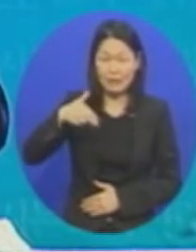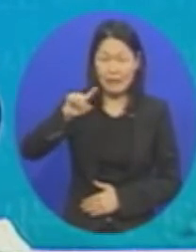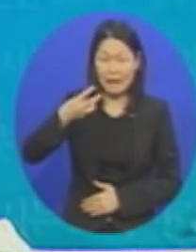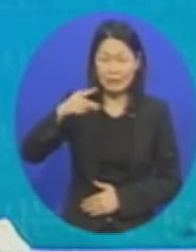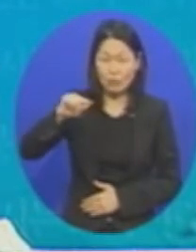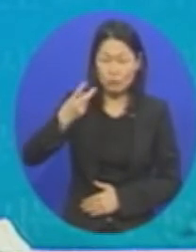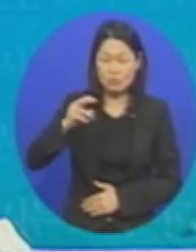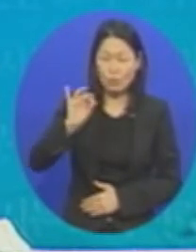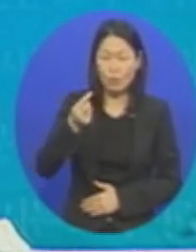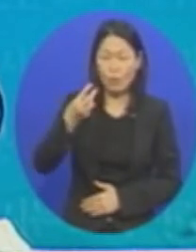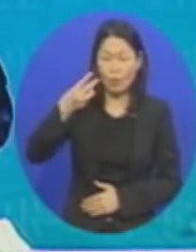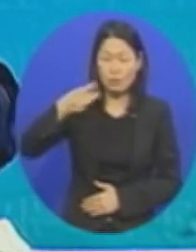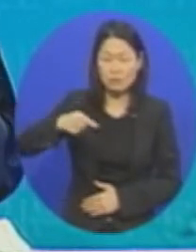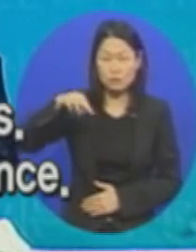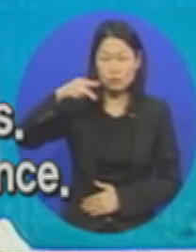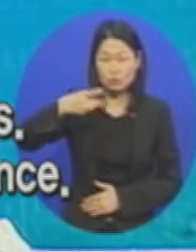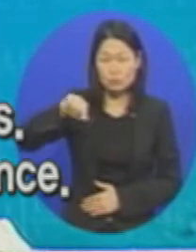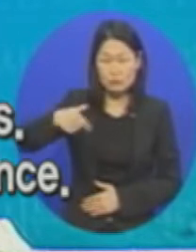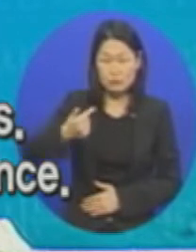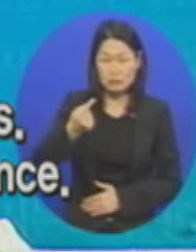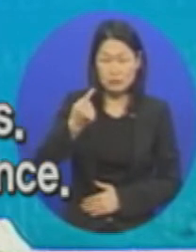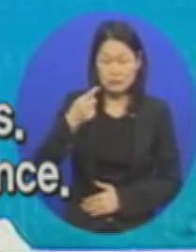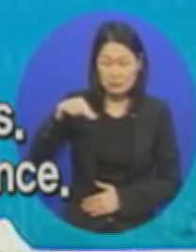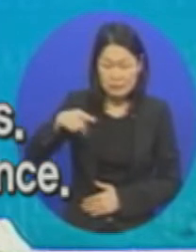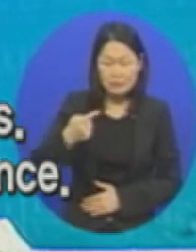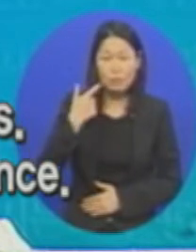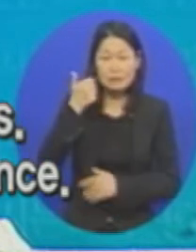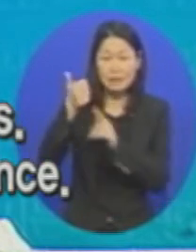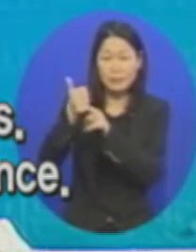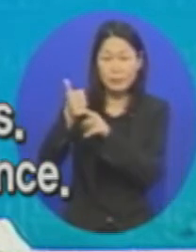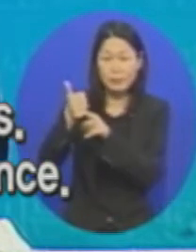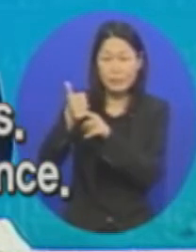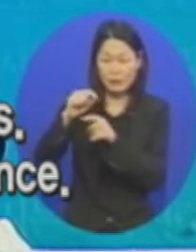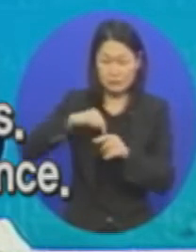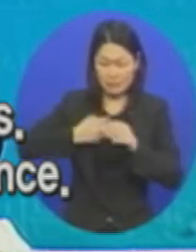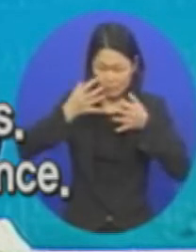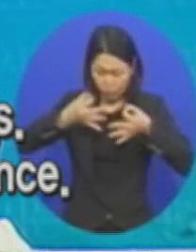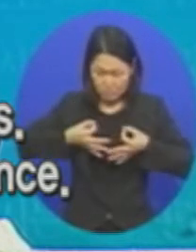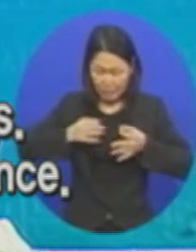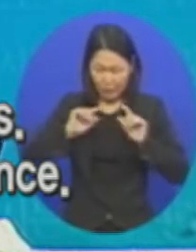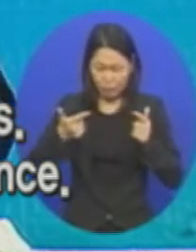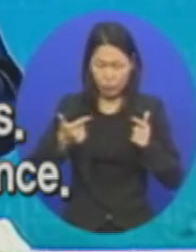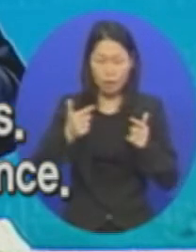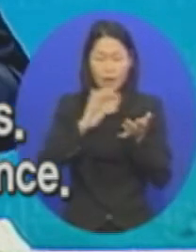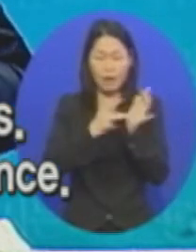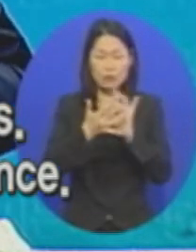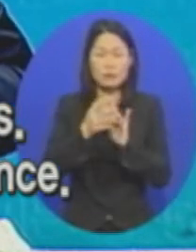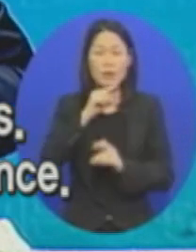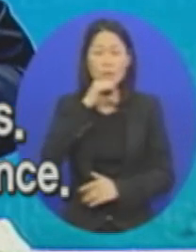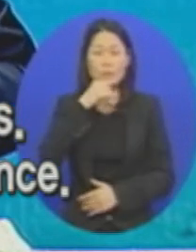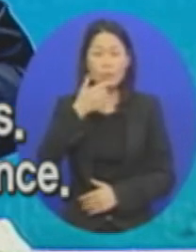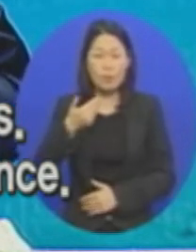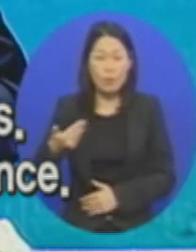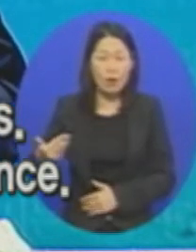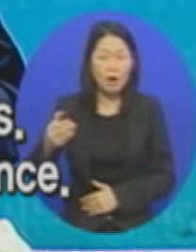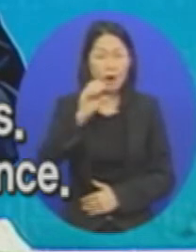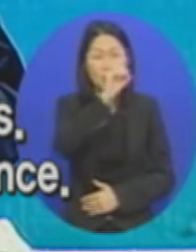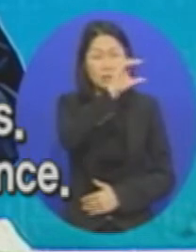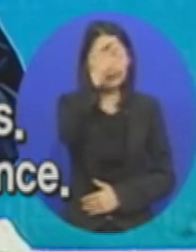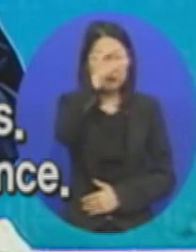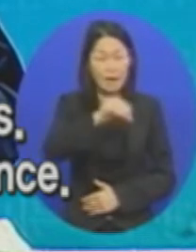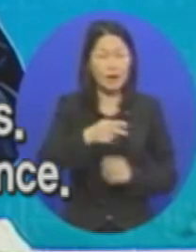자기 자신을 보지 않고 예수님의 십자가 흘리신 그 보유를 바라 보면서 놀라운 평안을 얻게